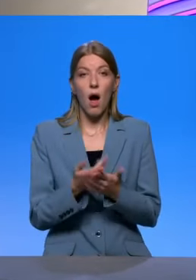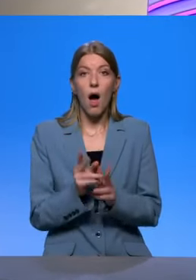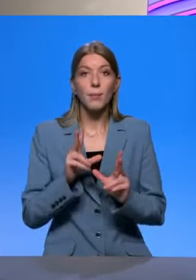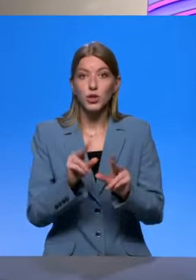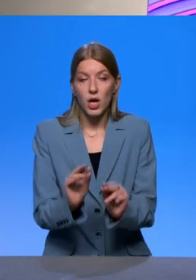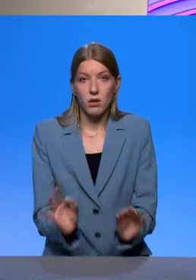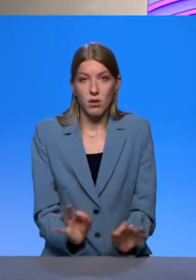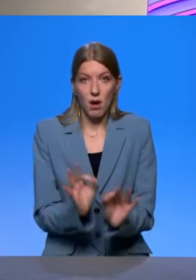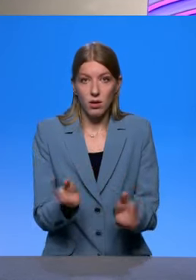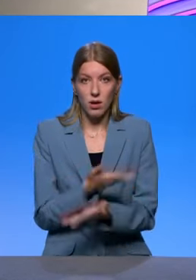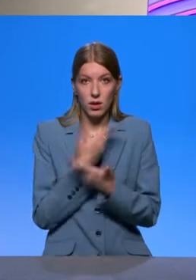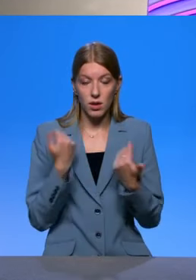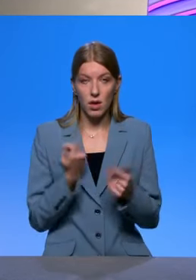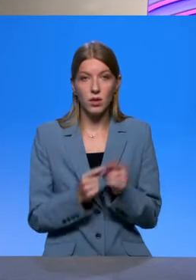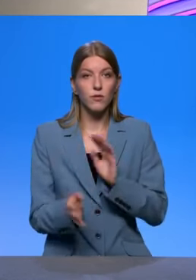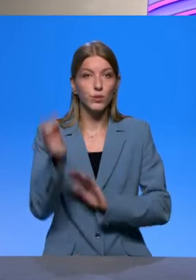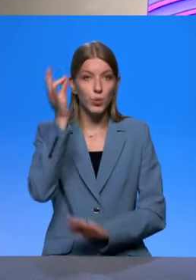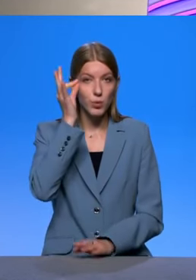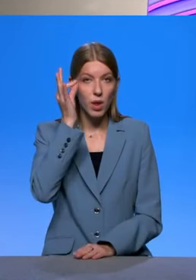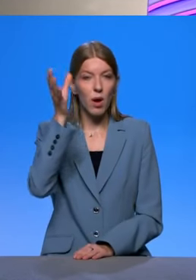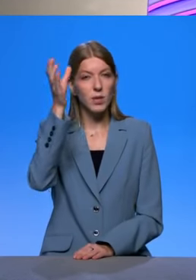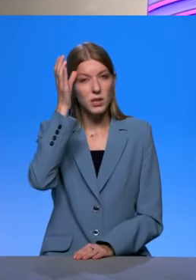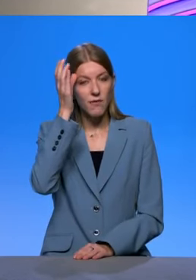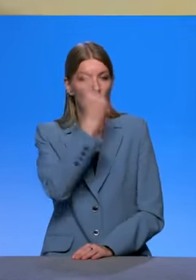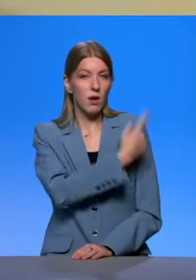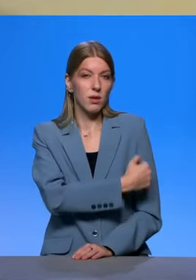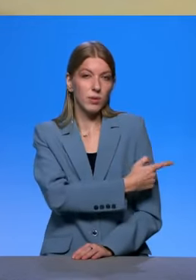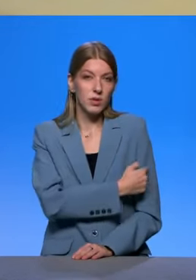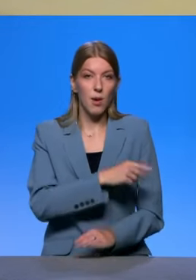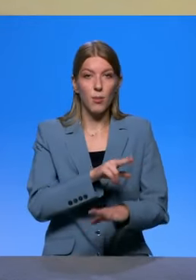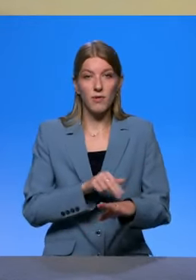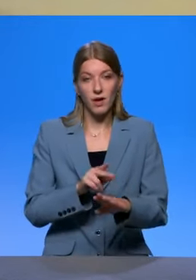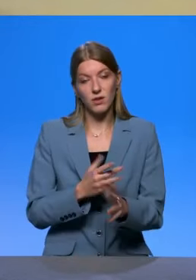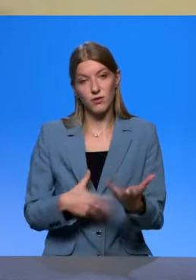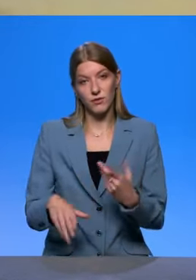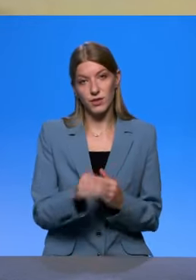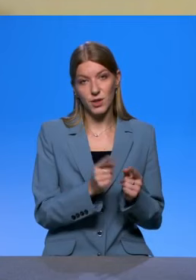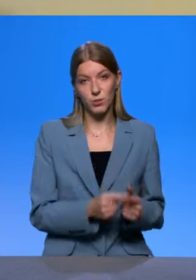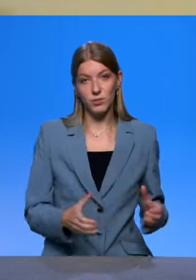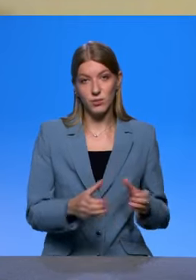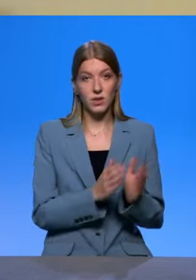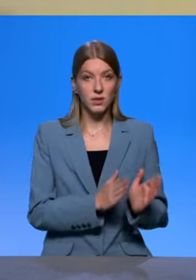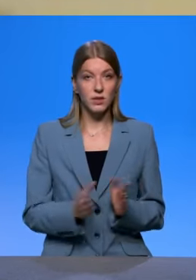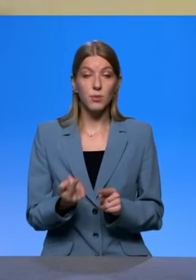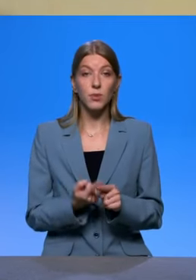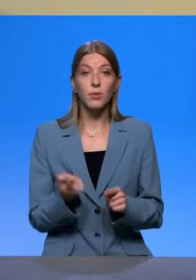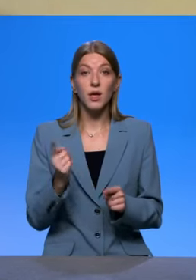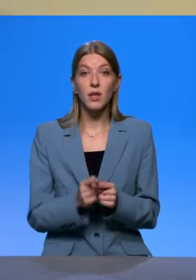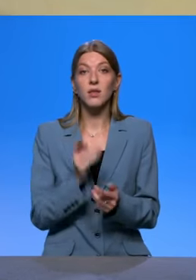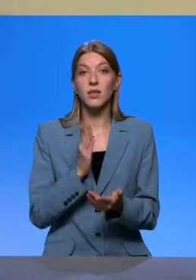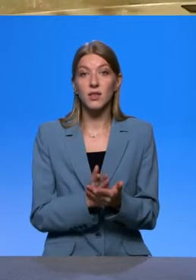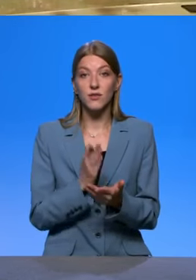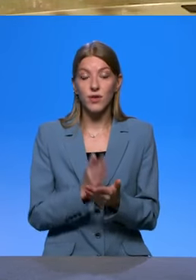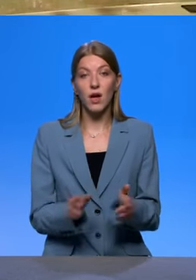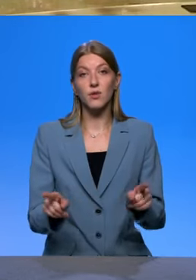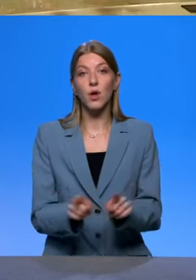по образованию, по медицине, по правоохранительным всем системам. Собственно, это и является собой вот такую вот